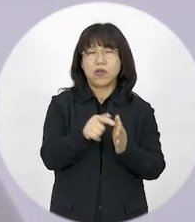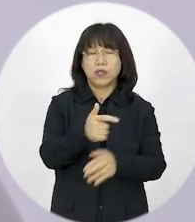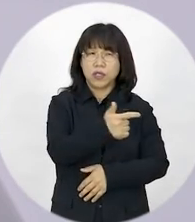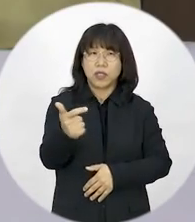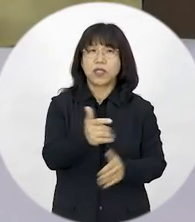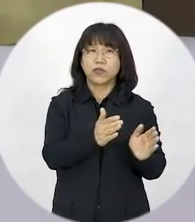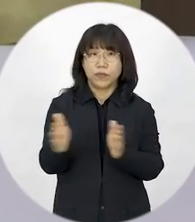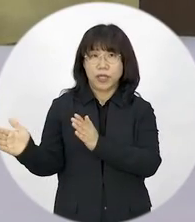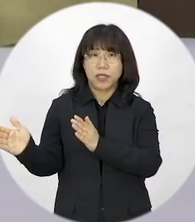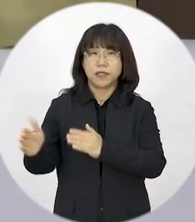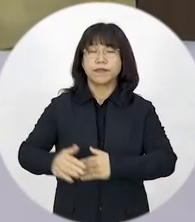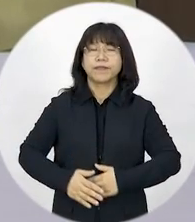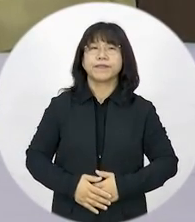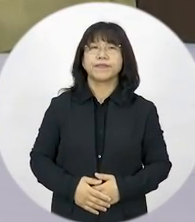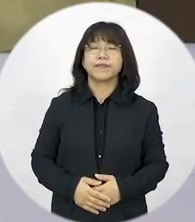방침입니다